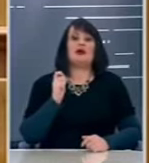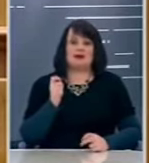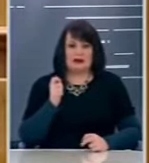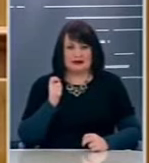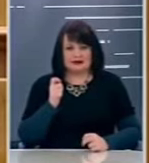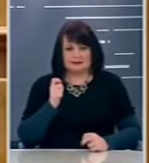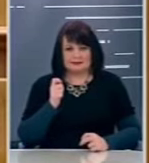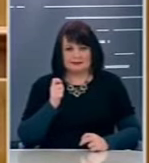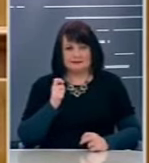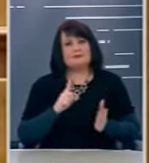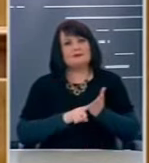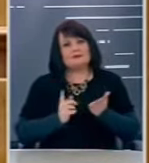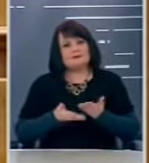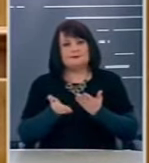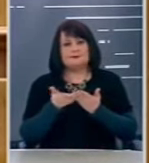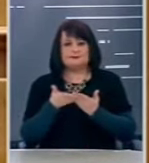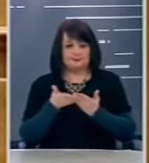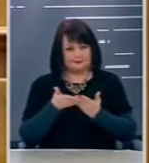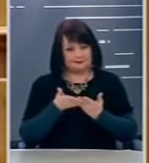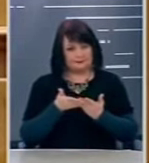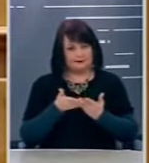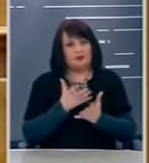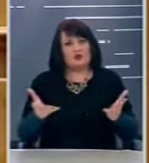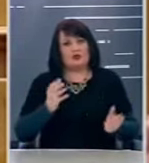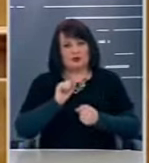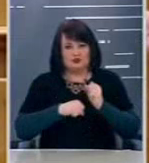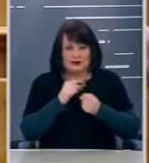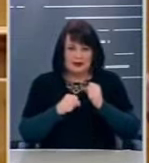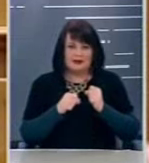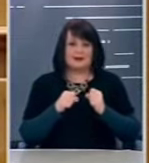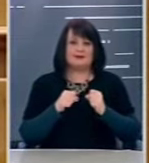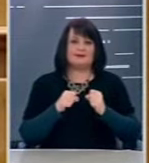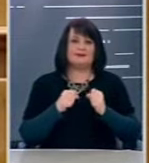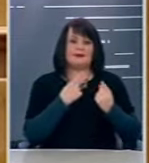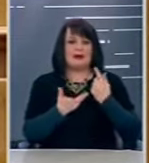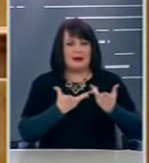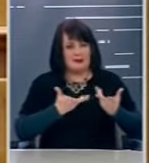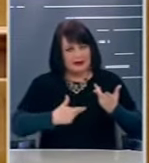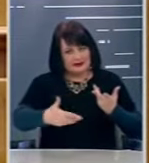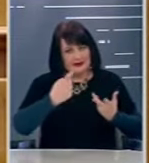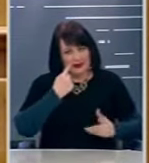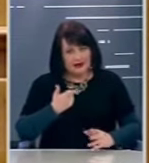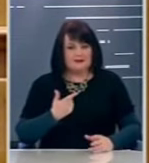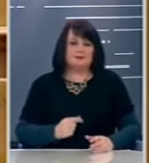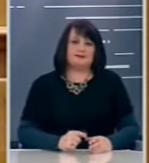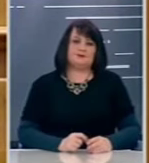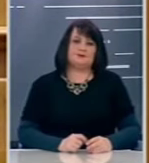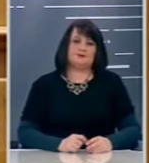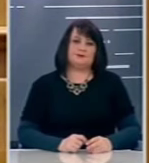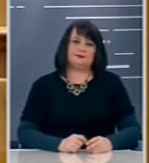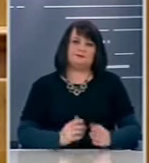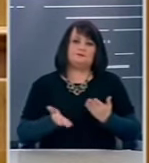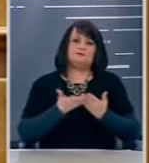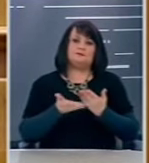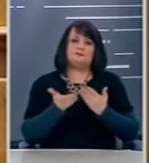που πρέπει να ενισχύουν, και αυτή είναι η μεγάλη προσπάθεια που θα κάνουμε σε διαπραγματευτικό επίπεδο το επόμενο διάστημα, να ενισχύουν